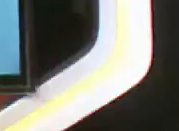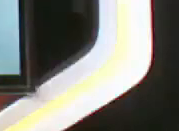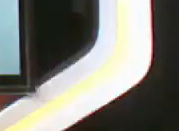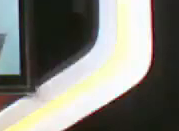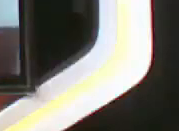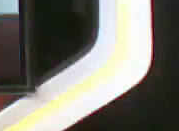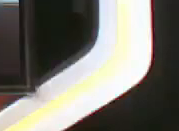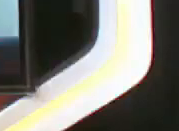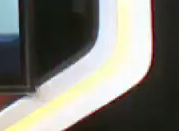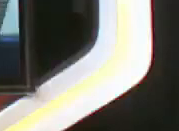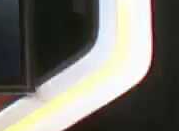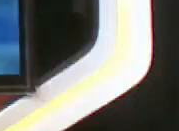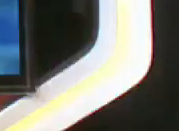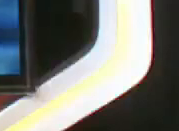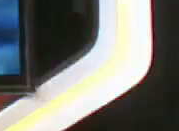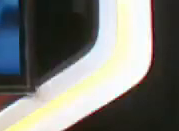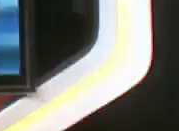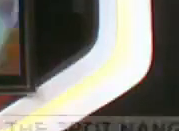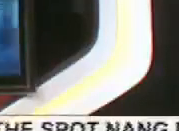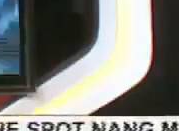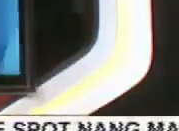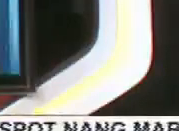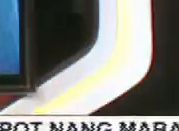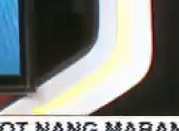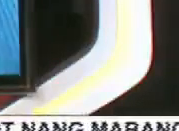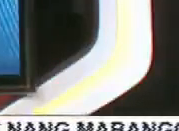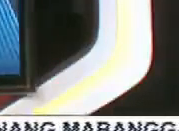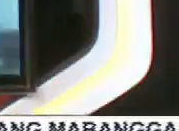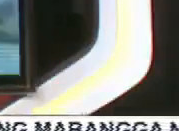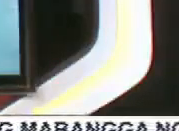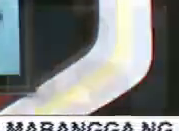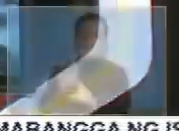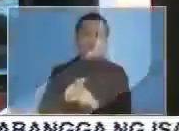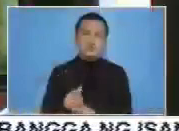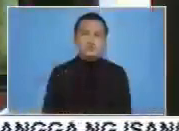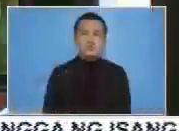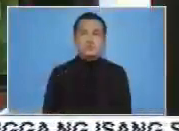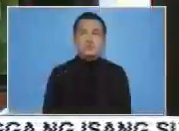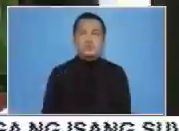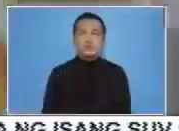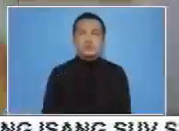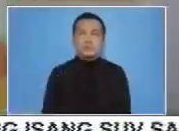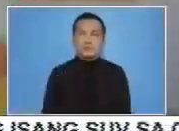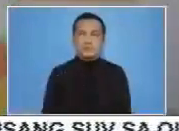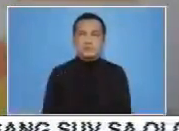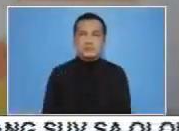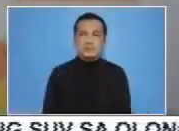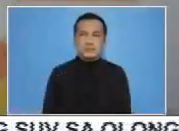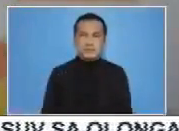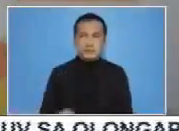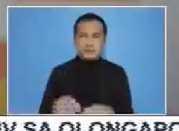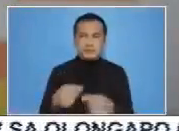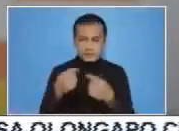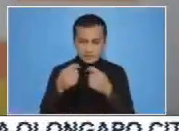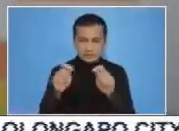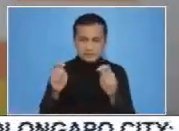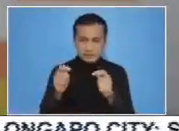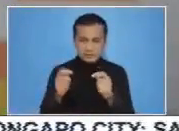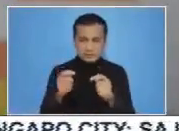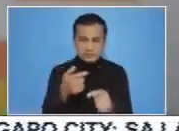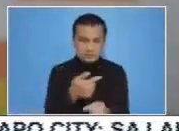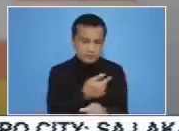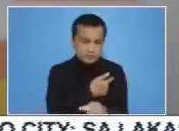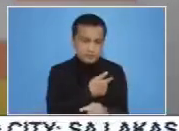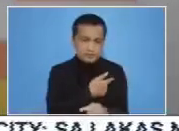Patuloy na bumababa ang kaso ng COVID-19 sa National Capital Region. Base sa monitoring ng Okta Research Group,